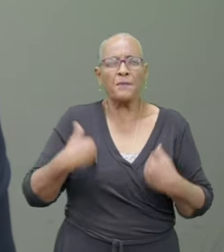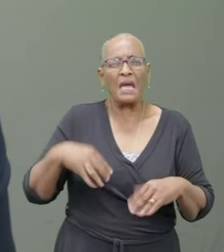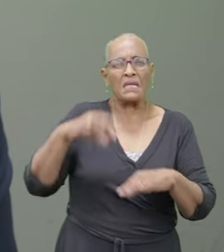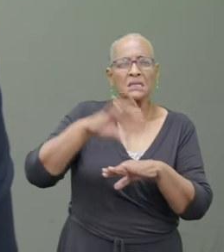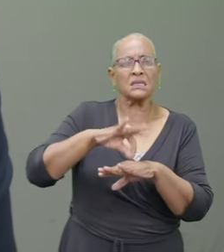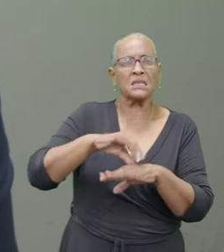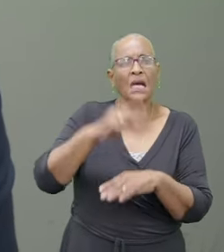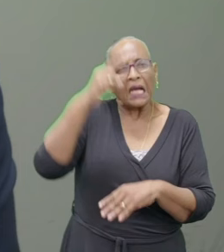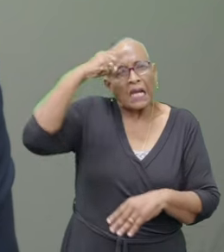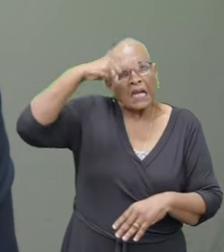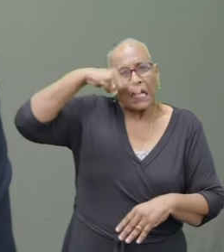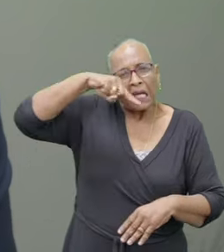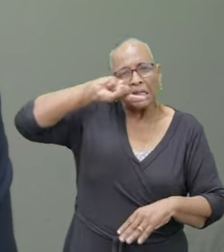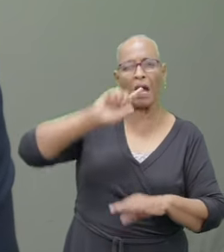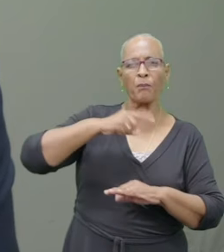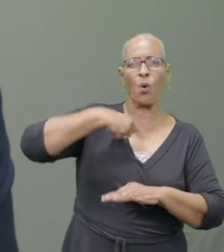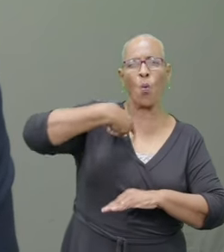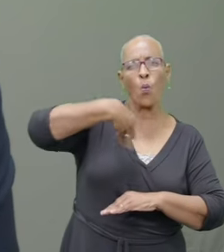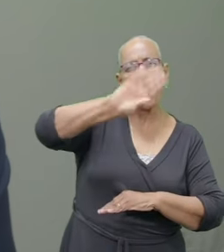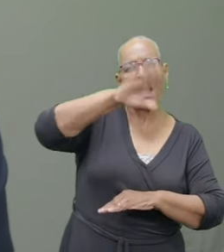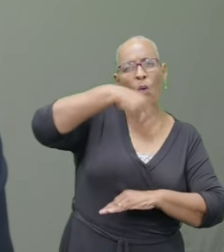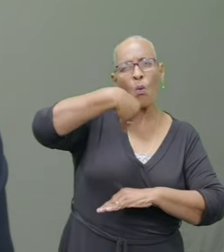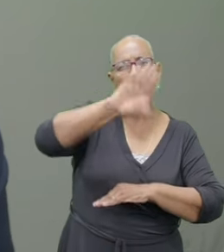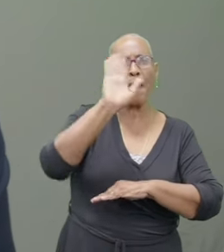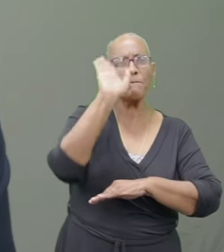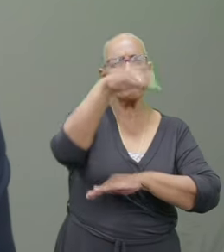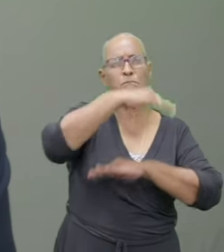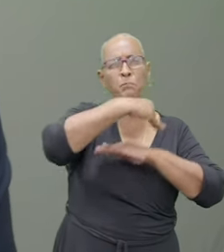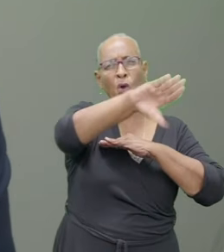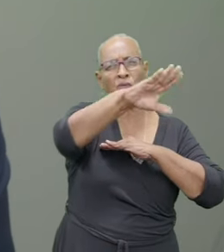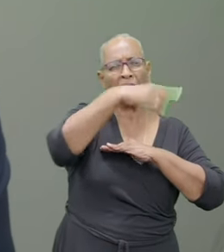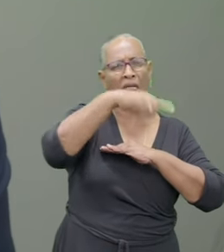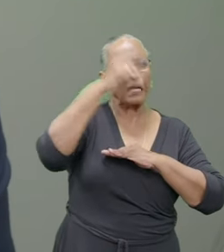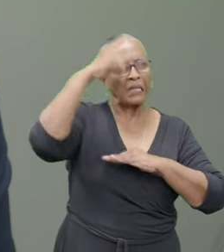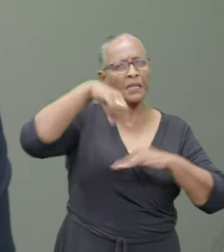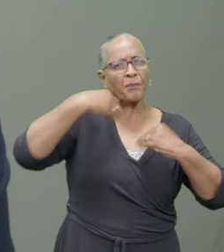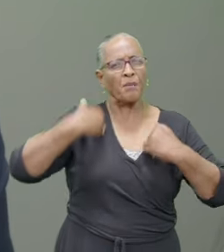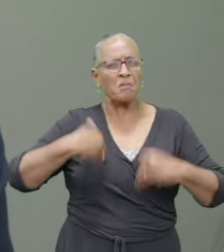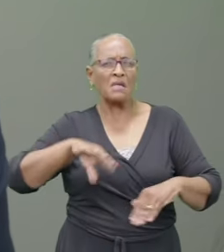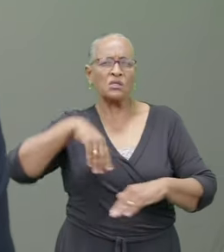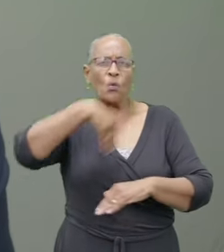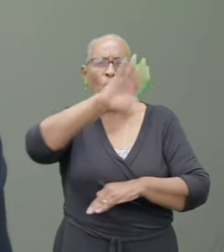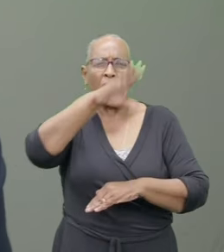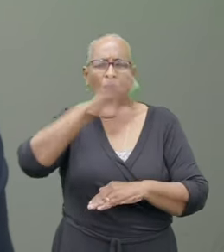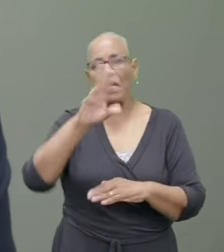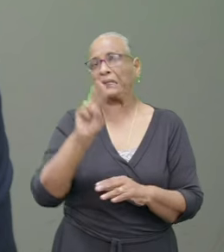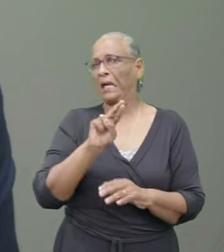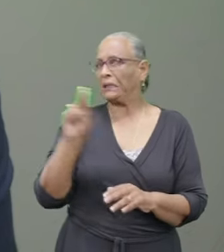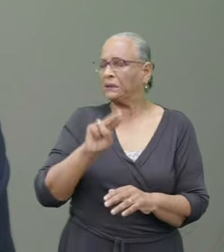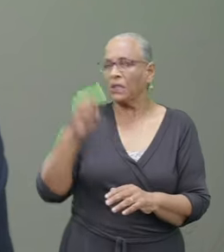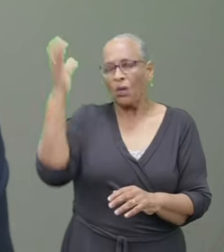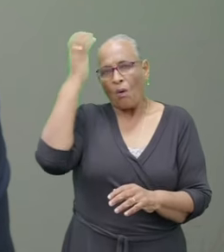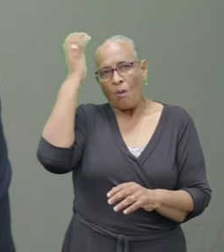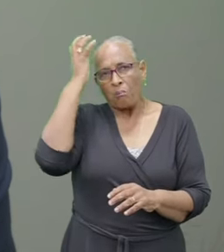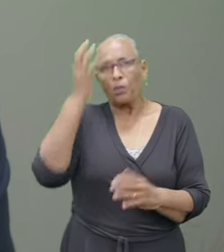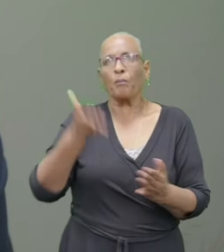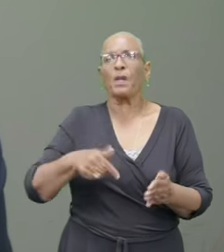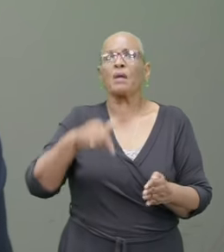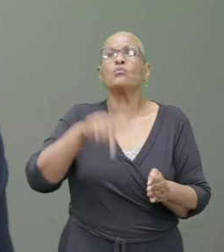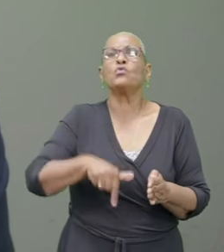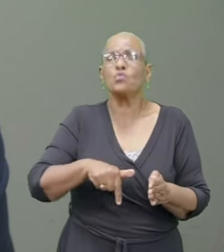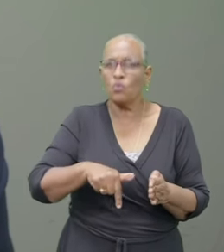kader richting het buitenland, met natuurlijk de risico's en consequenties voor